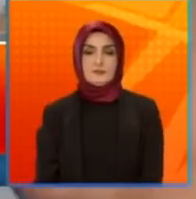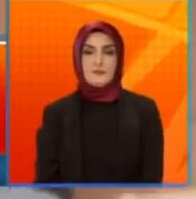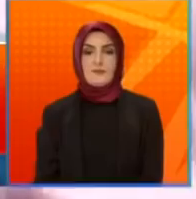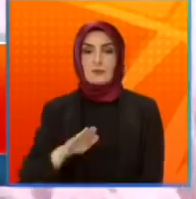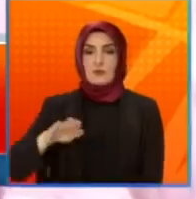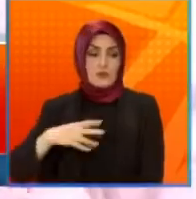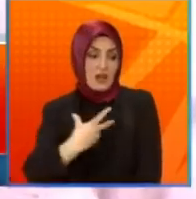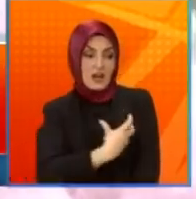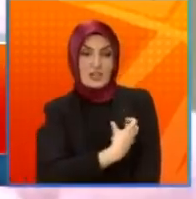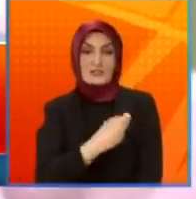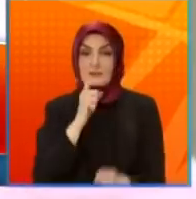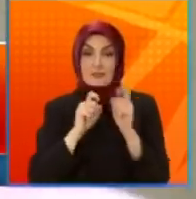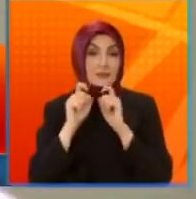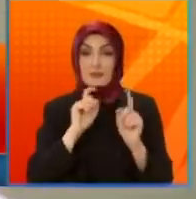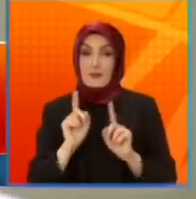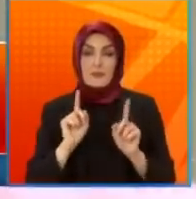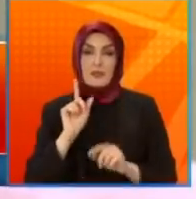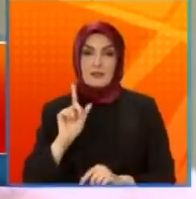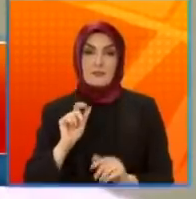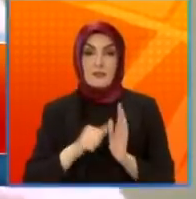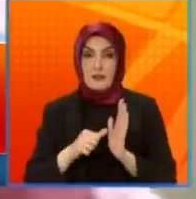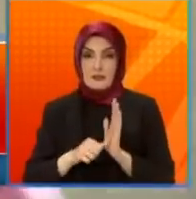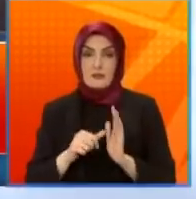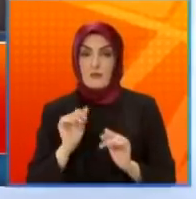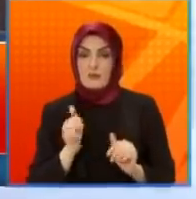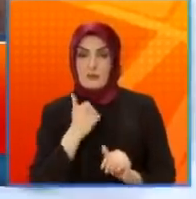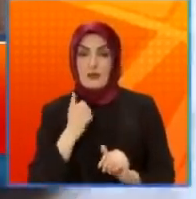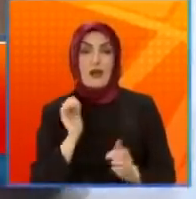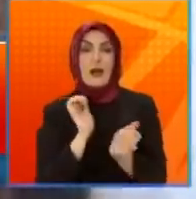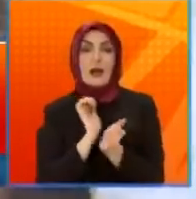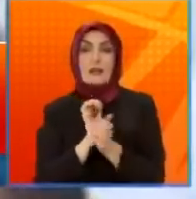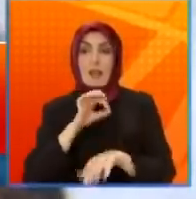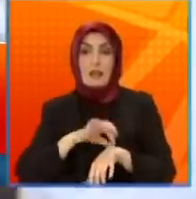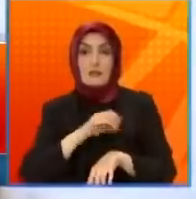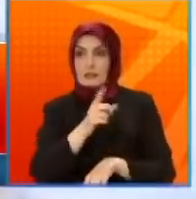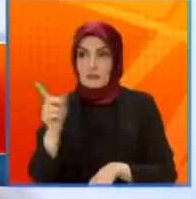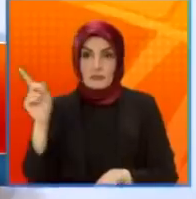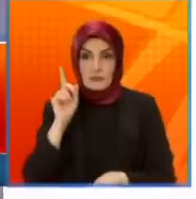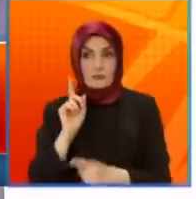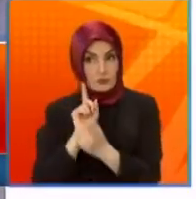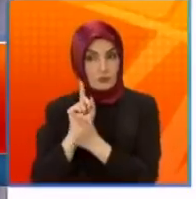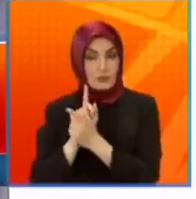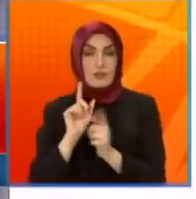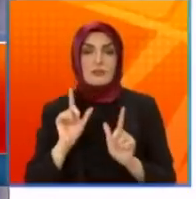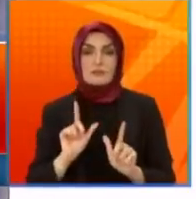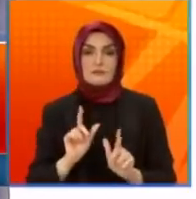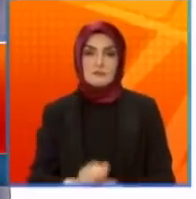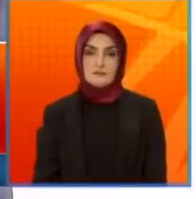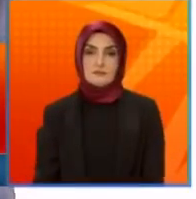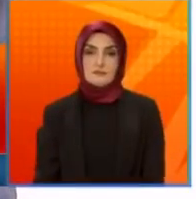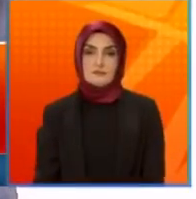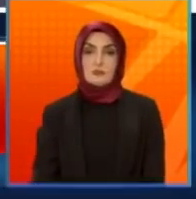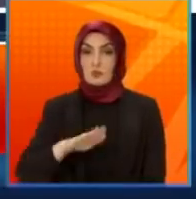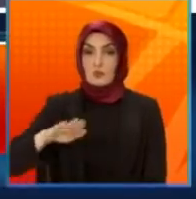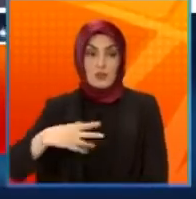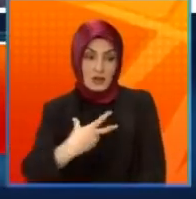aşılarının aksatılmaması gerektiğini vurgulayan Ceyhan, aile hekimleriyle mutlaka görüşülmesi gerektiğini belirtti. Çocukların aşılaması son